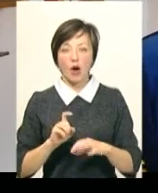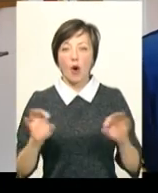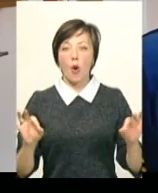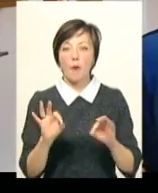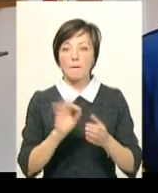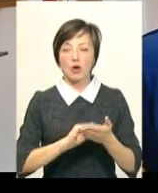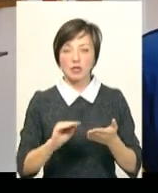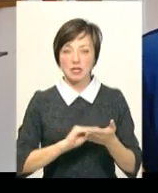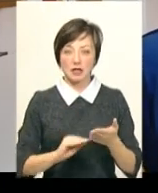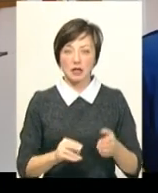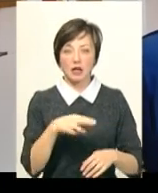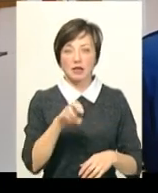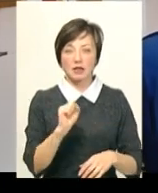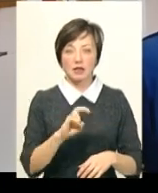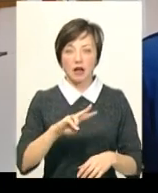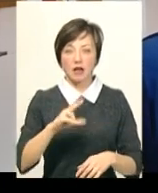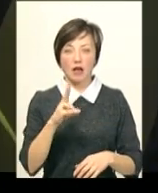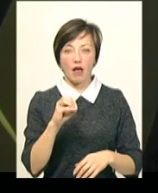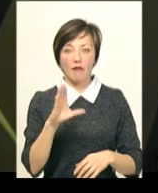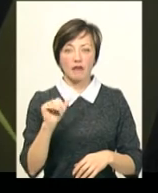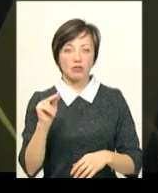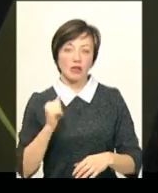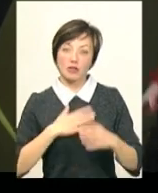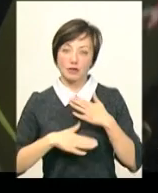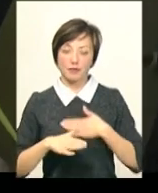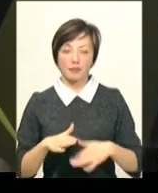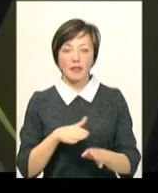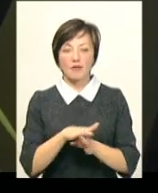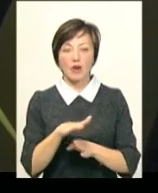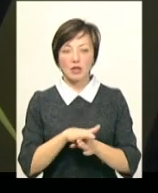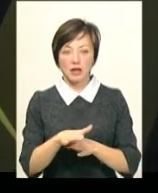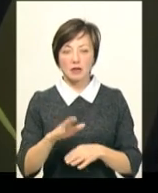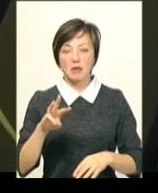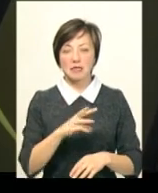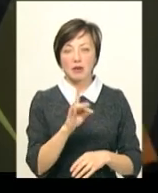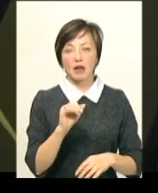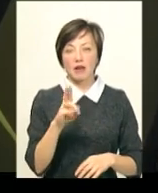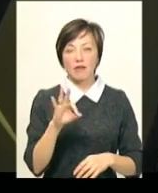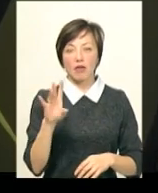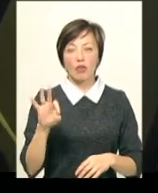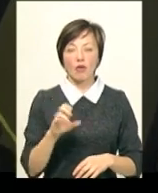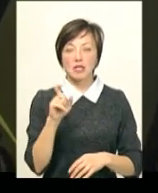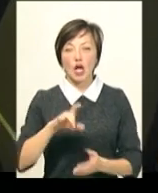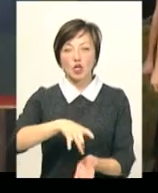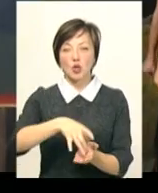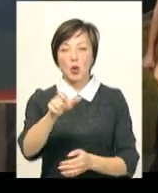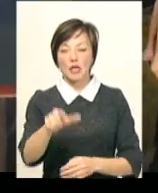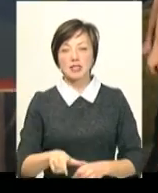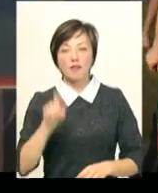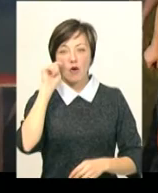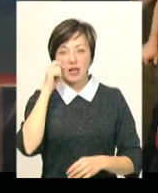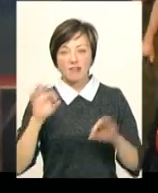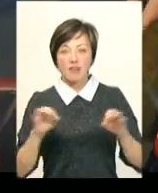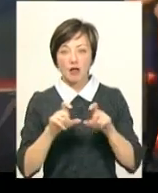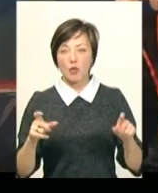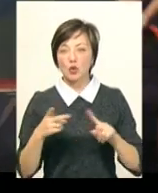композитора Костянтина Данькевича. Це дуже тішить. Виконавець партії Максима Кривоноса, соліст Волинської філармонії Андрій Зарицький, каже,